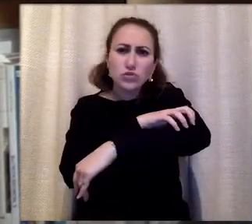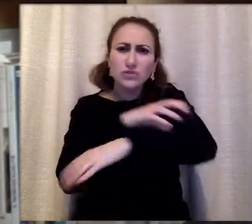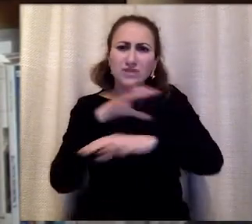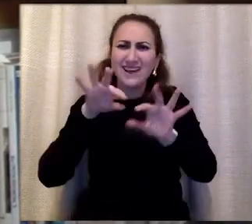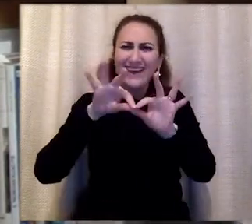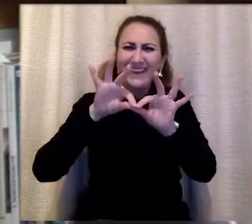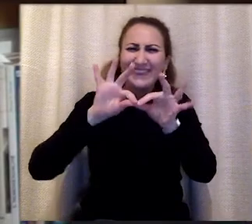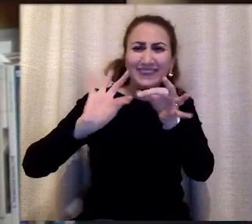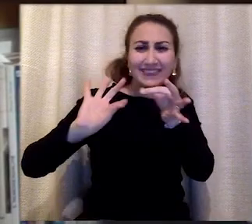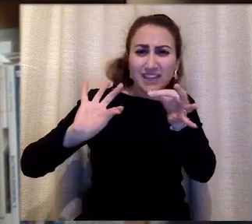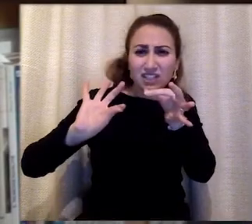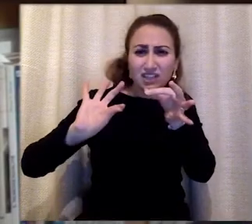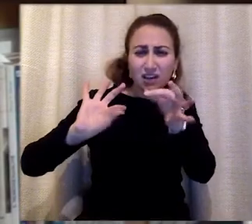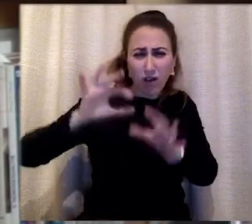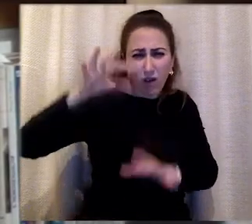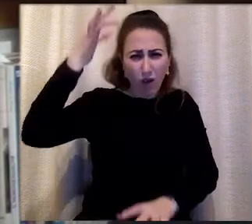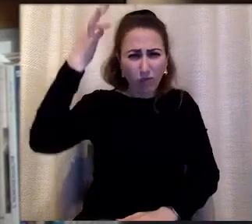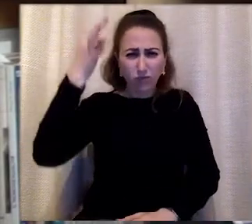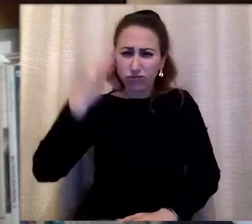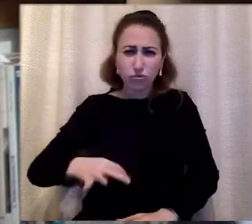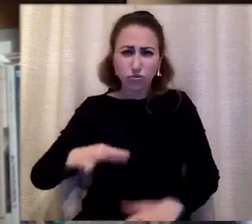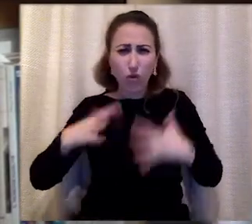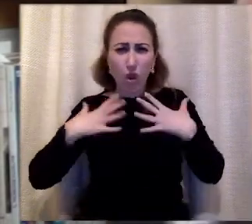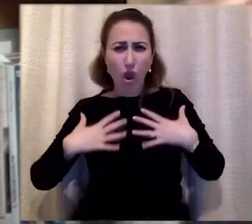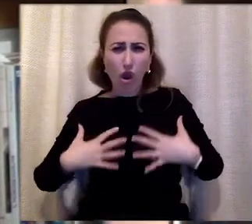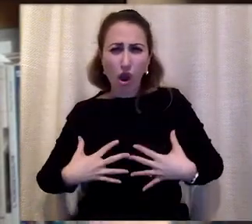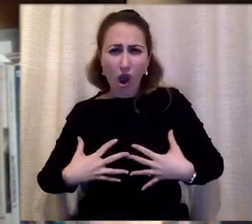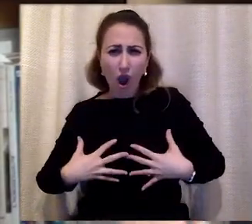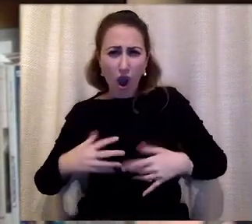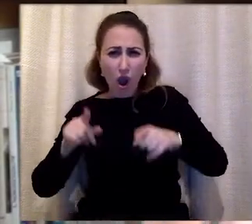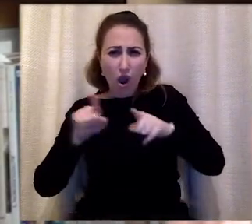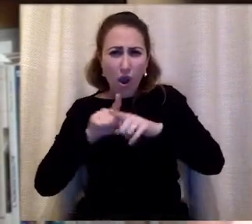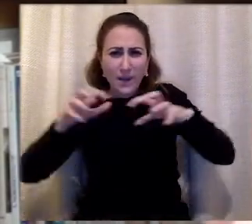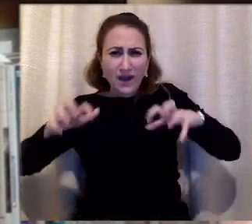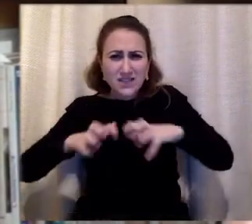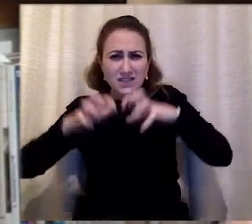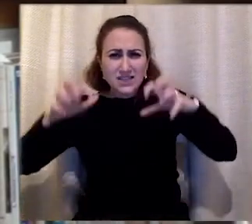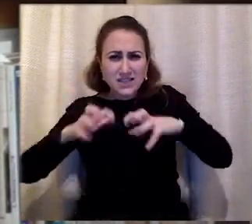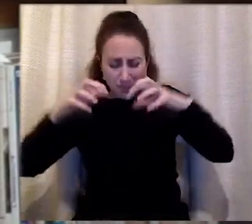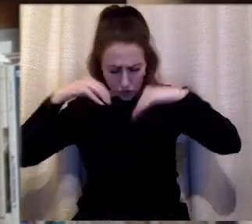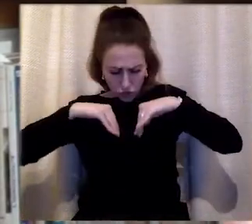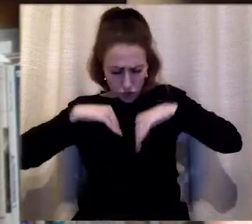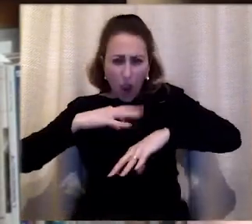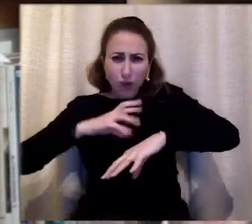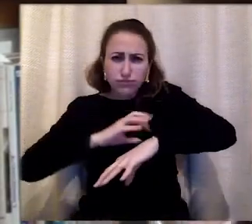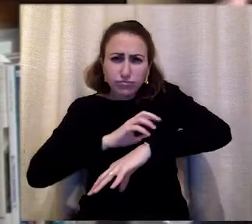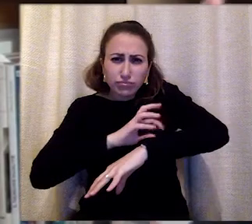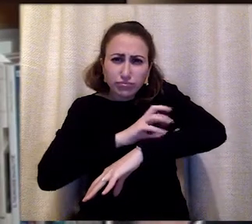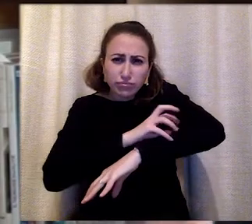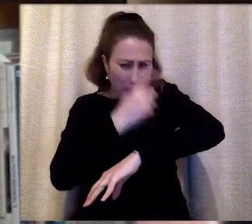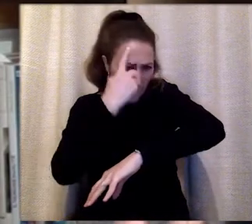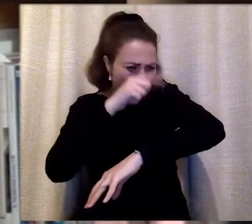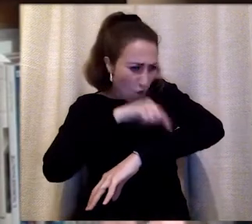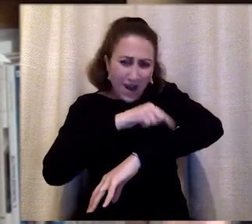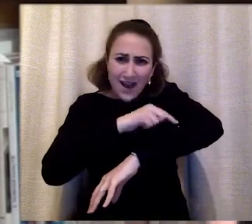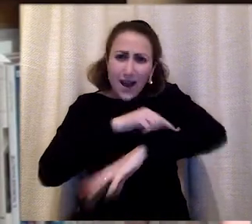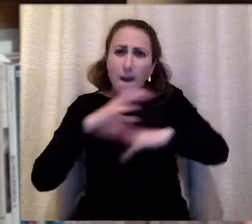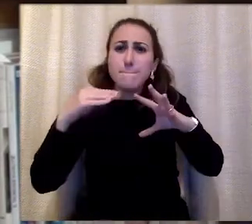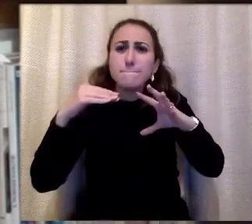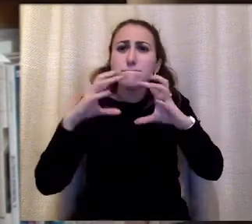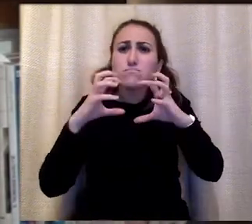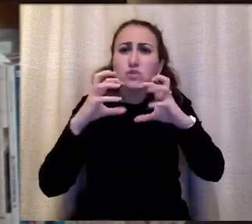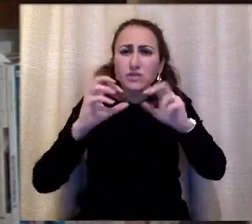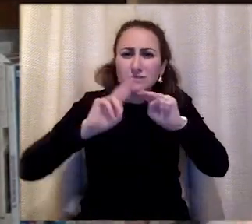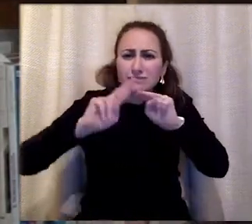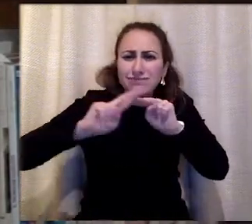des plaquettes pour empêcher la vie de partir. De même, lorsqu'il y a des blessures dans nos